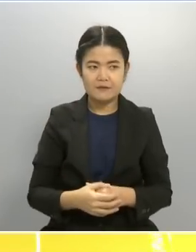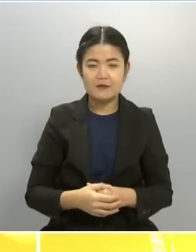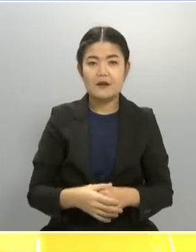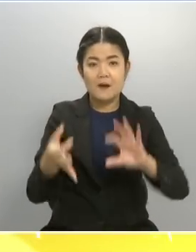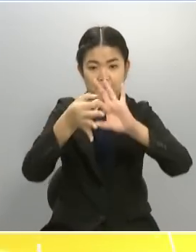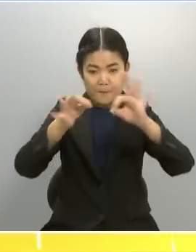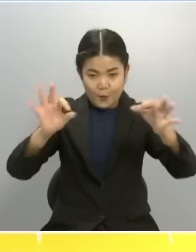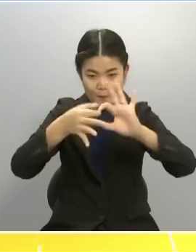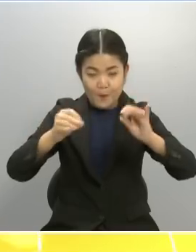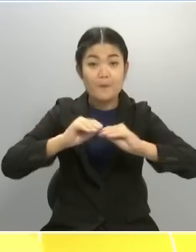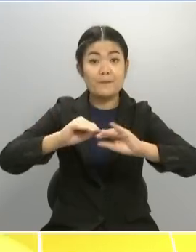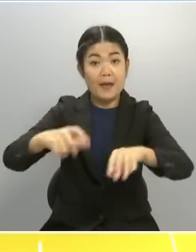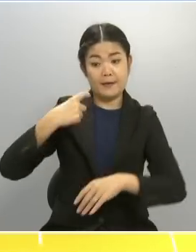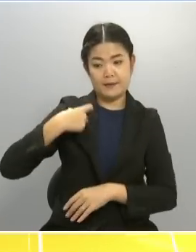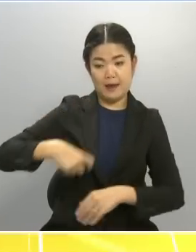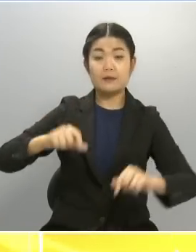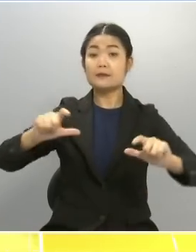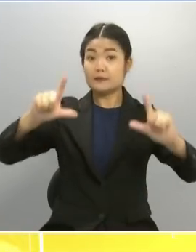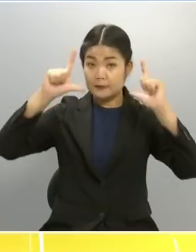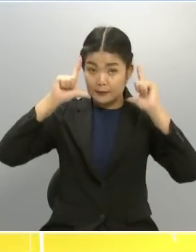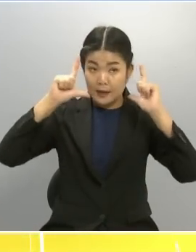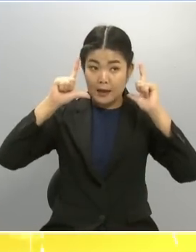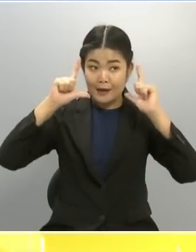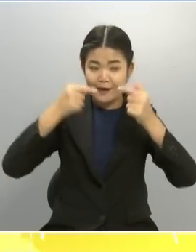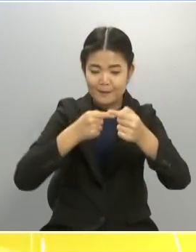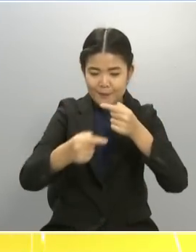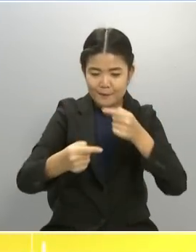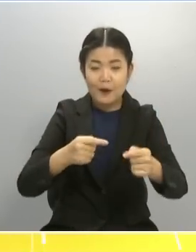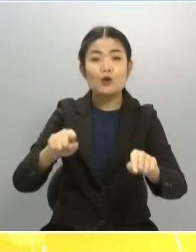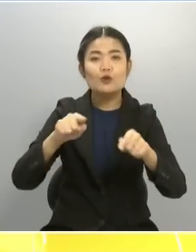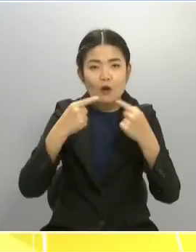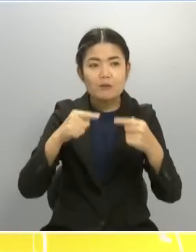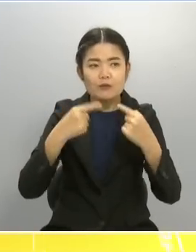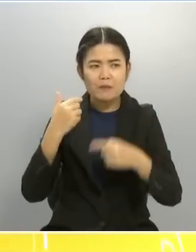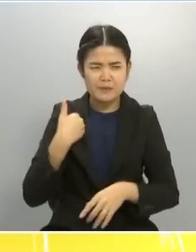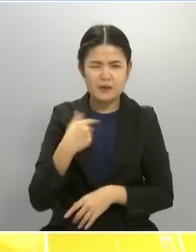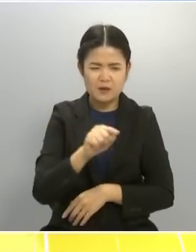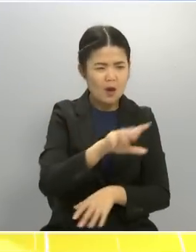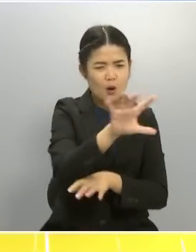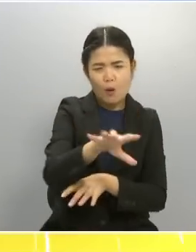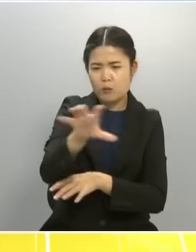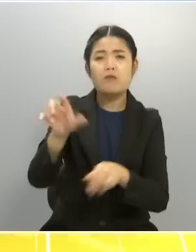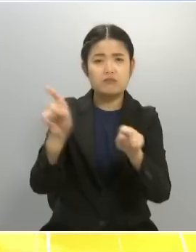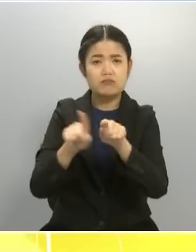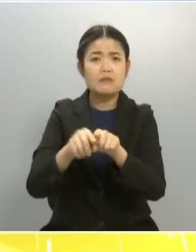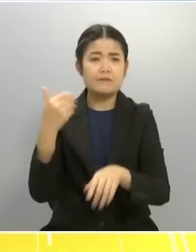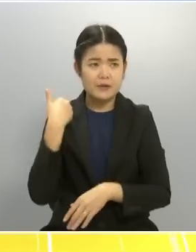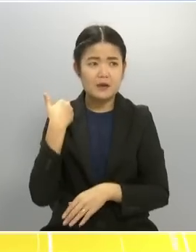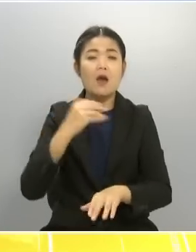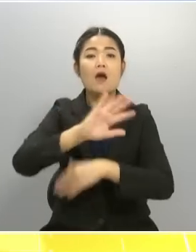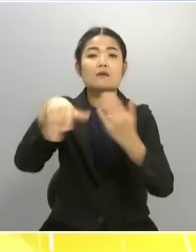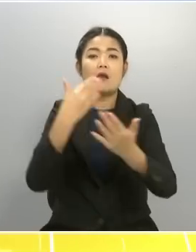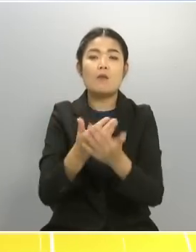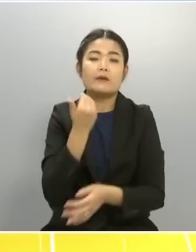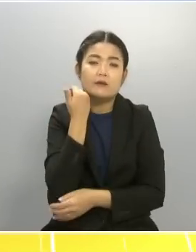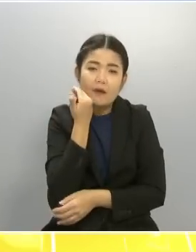มีคะแนนความมีชื่อเสียงหลายท่านเข้ามาเขียนเลยนะมีคนตกไปเหยื่อแบบนี้มากมายแต่ส่วนใหญ่เกือบทั้งหมดไม่